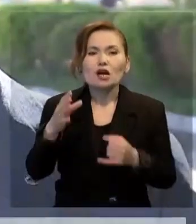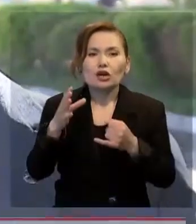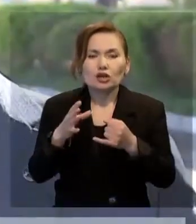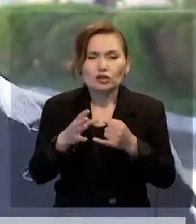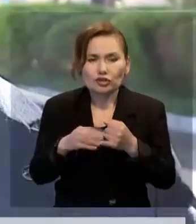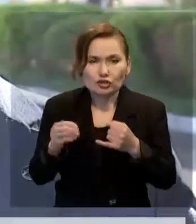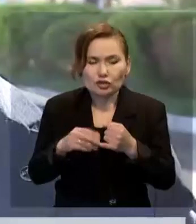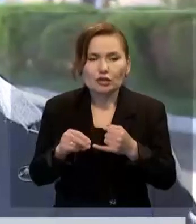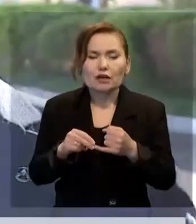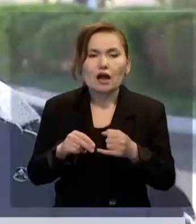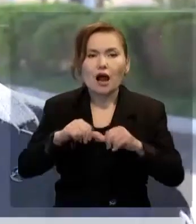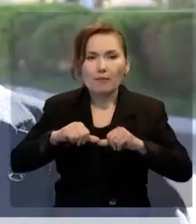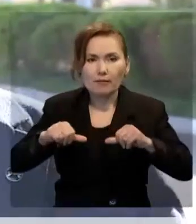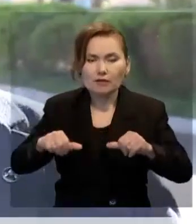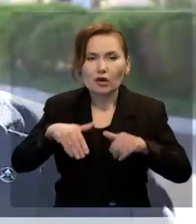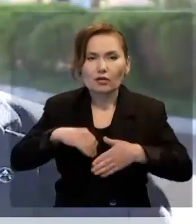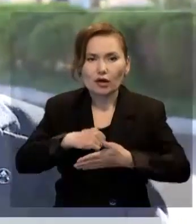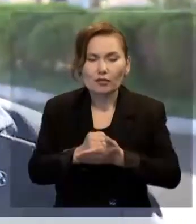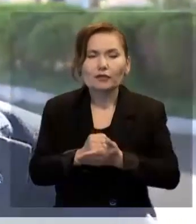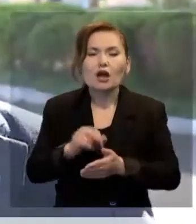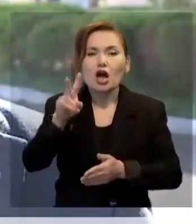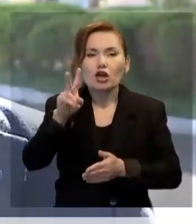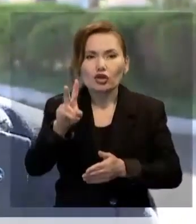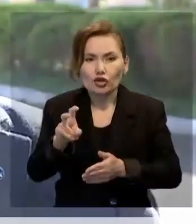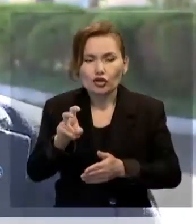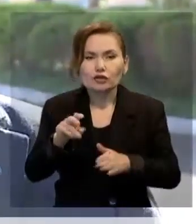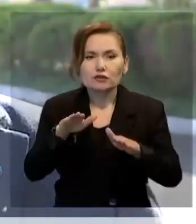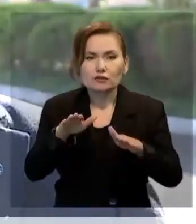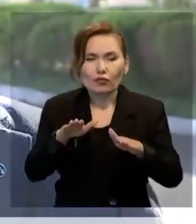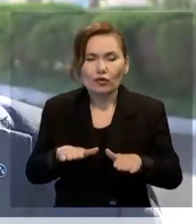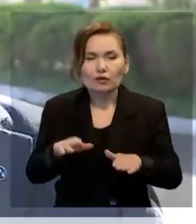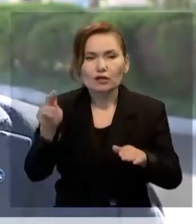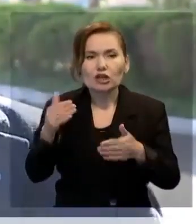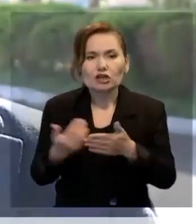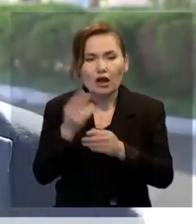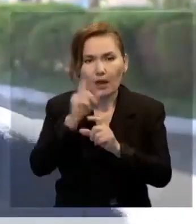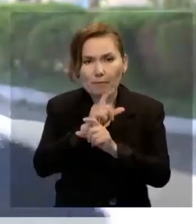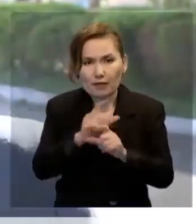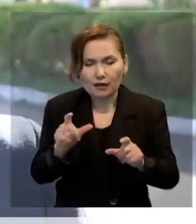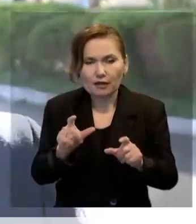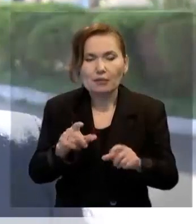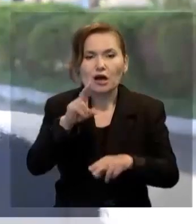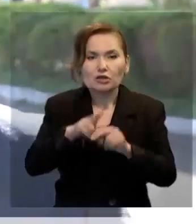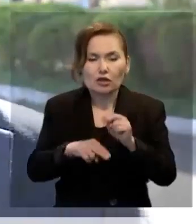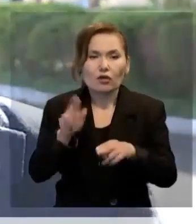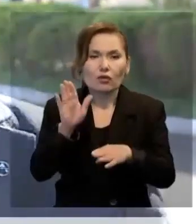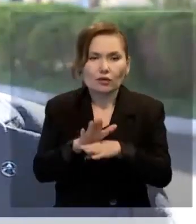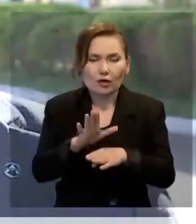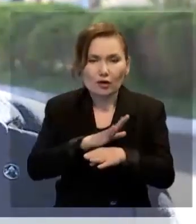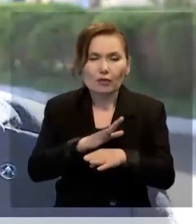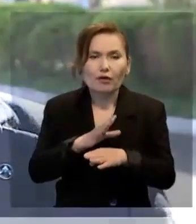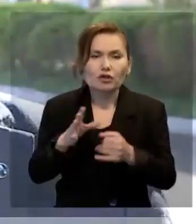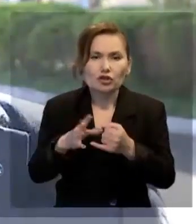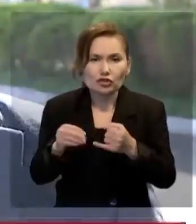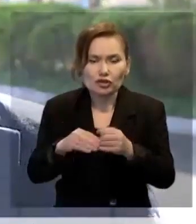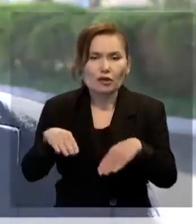шықты. Жаңа мектеп, 200 орындық жаңа мектеп салуға біздің тарапымыздан өкім шықты, және кадастрлық номері бәрі